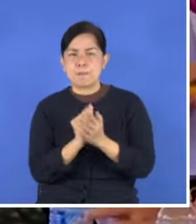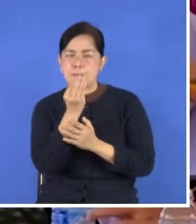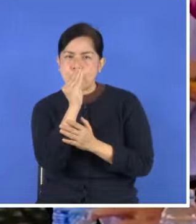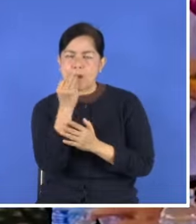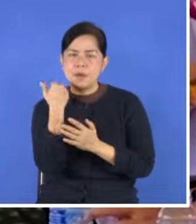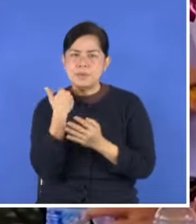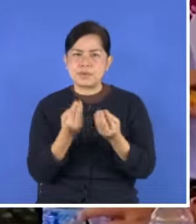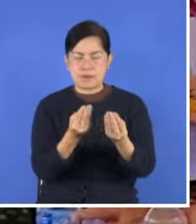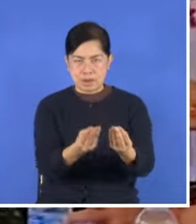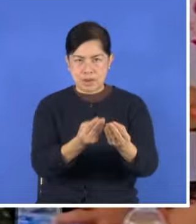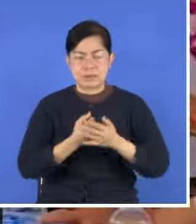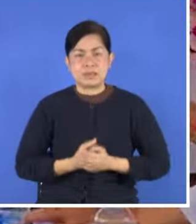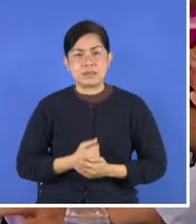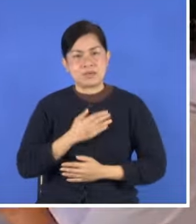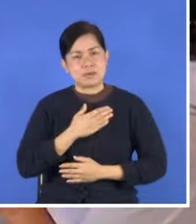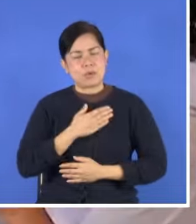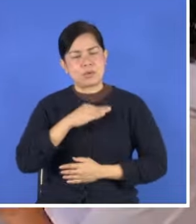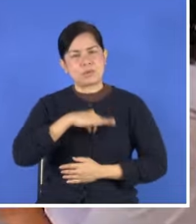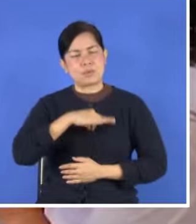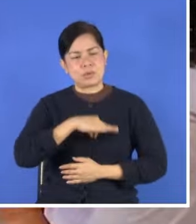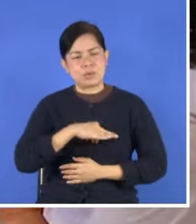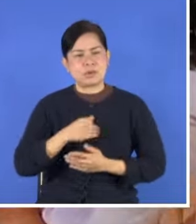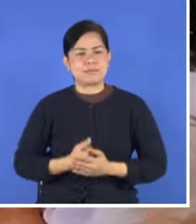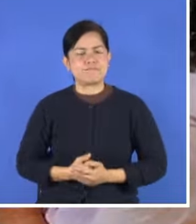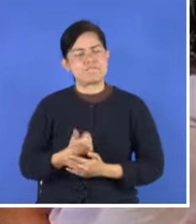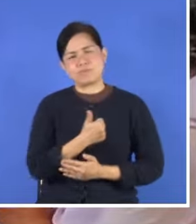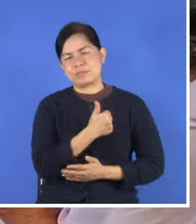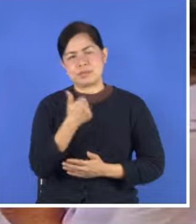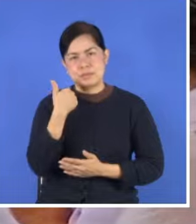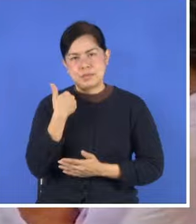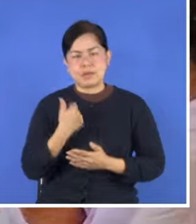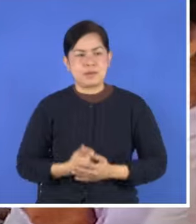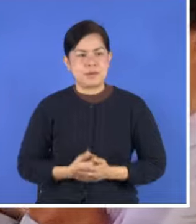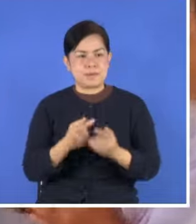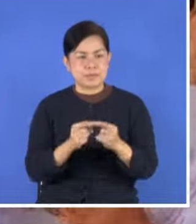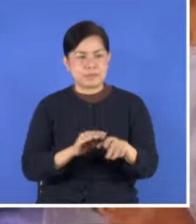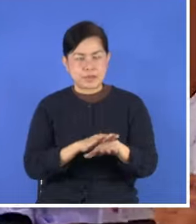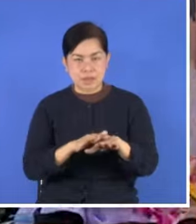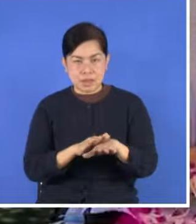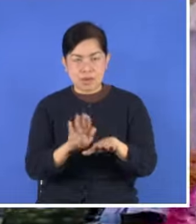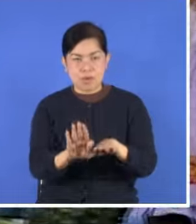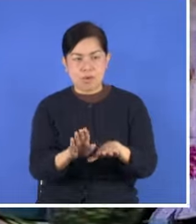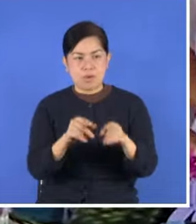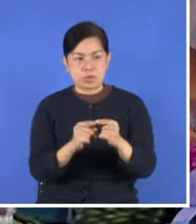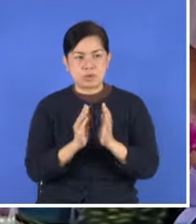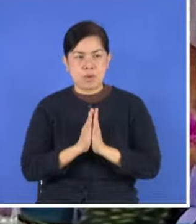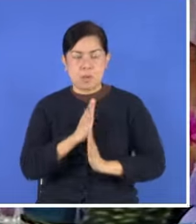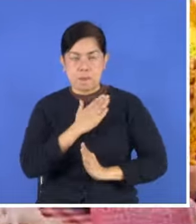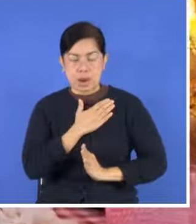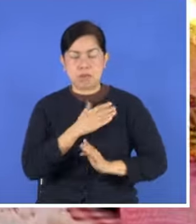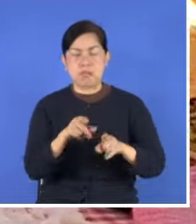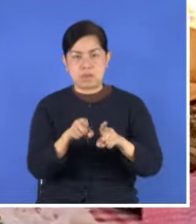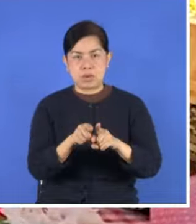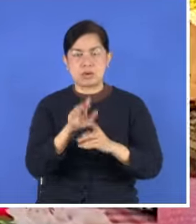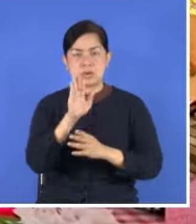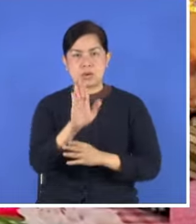นี้ล้วนนำไปบูชาพระพุทธรูปในอุโบสถส่วนการล้างเท้าพระสงฆ์ก็เหมือนการล้างเท้าให้องค์พระสัมมาสัมพุทธเจ้าที่เสด็จลงมา